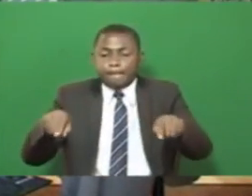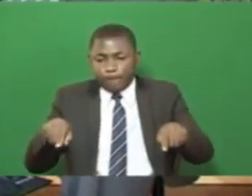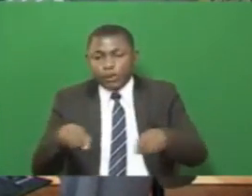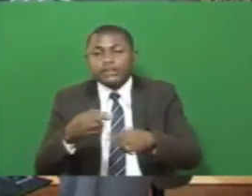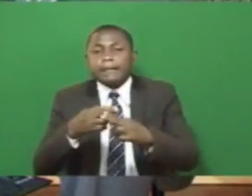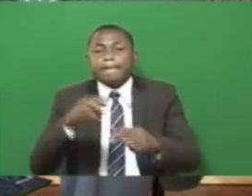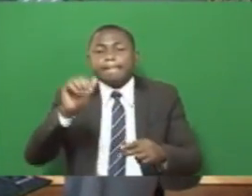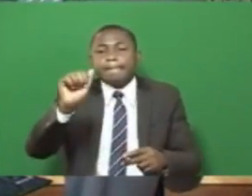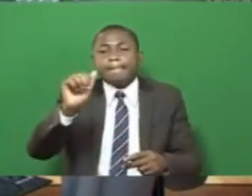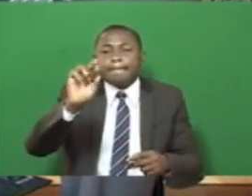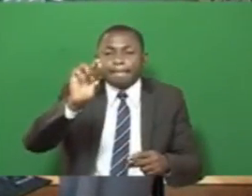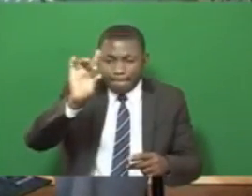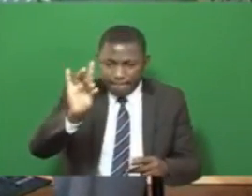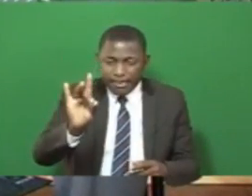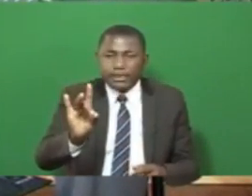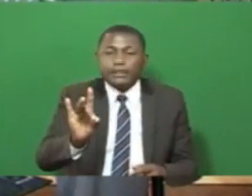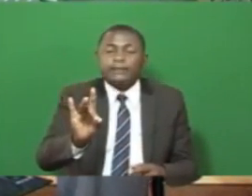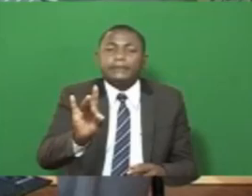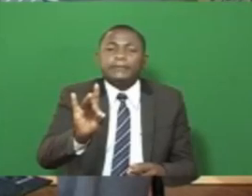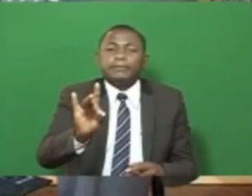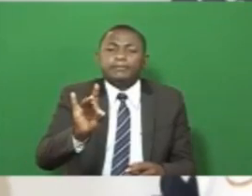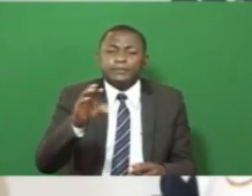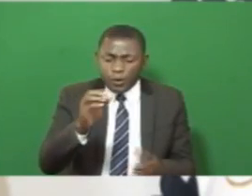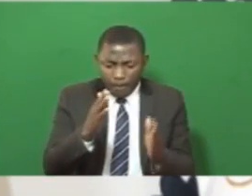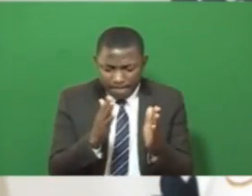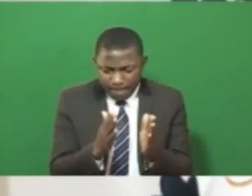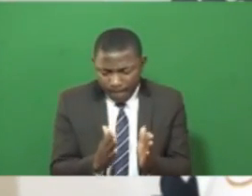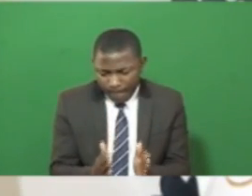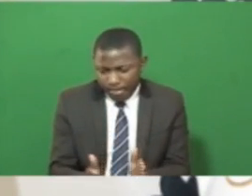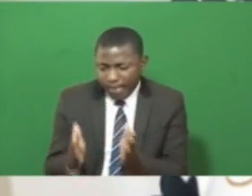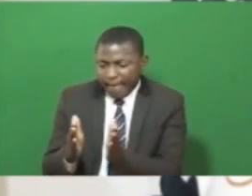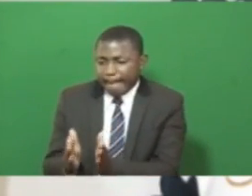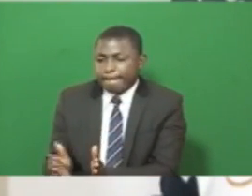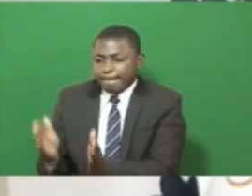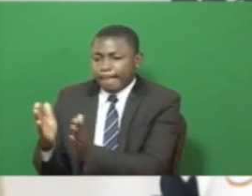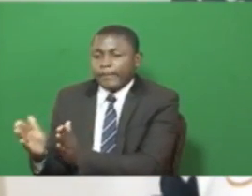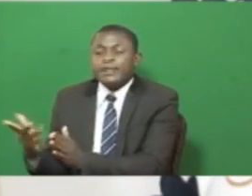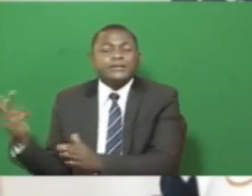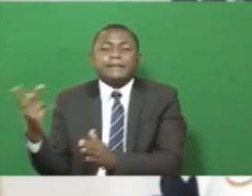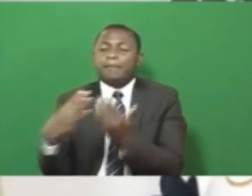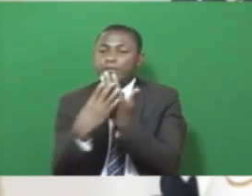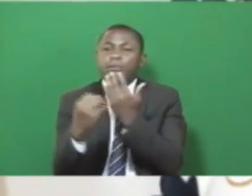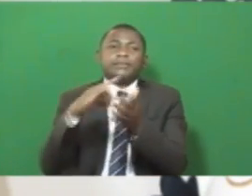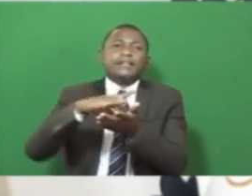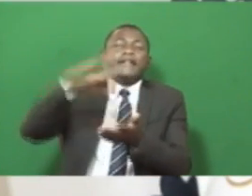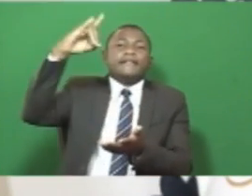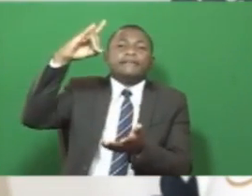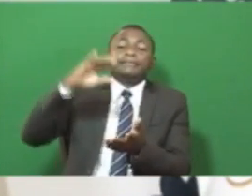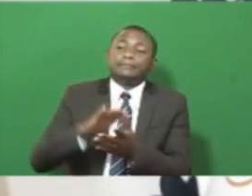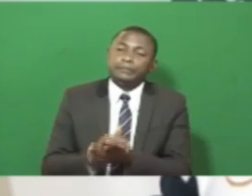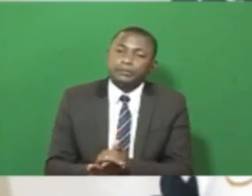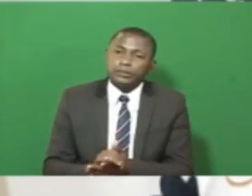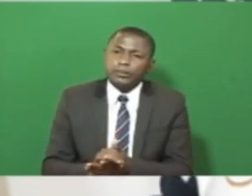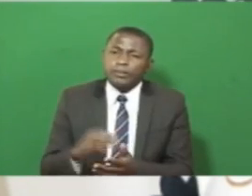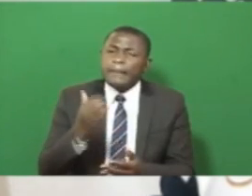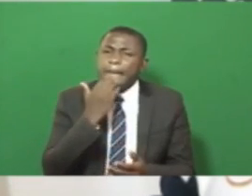ake pano pasi ndo vaya iswa ipapo. Hanzi marongero azva zvakaitwa panapa ndo